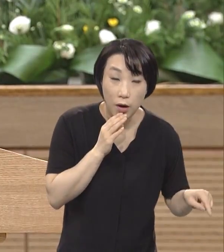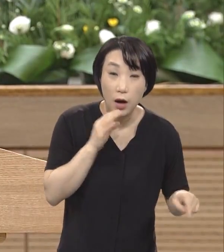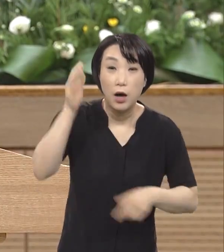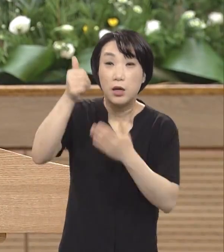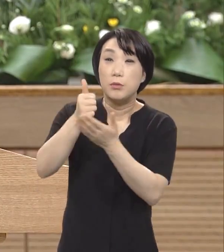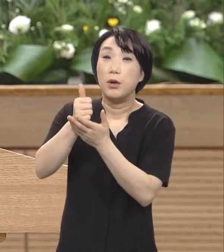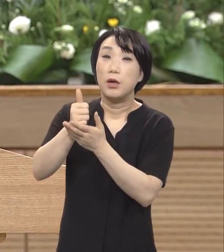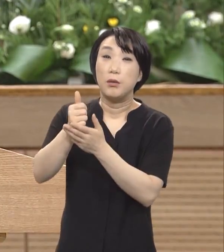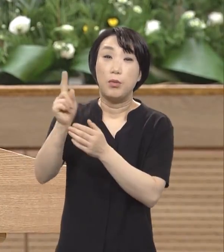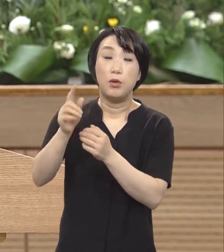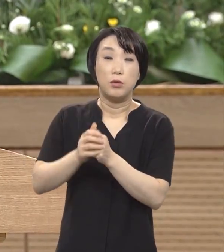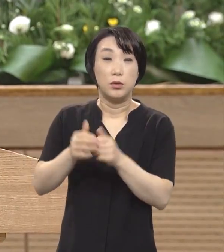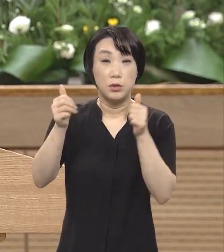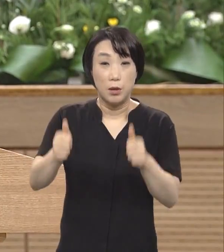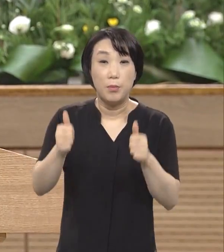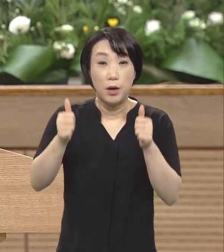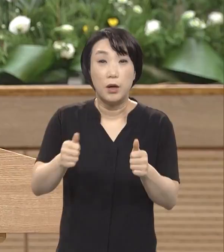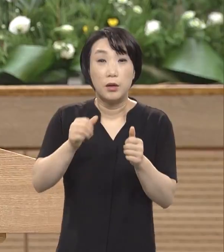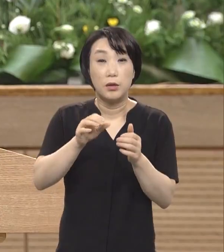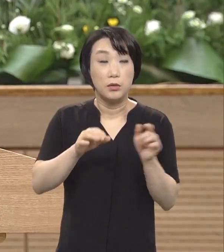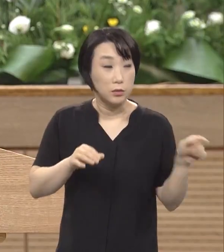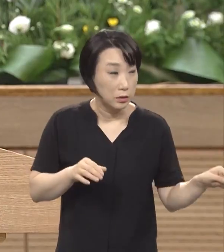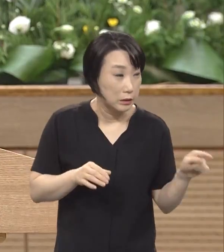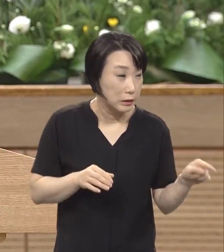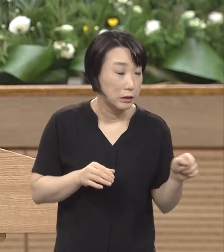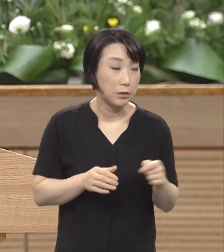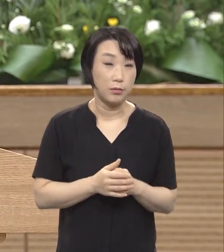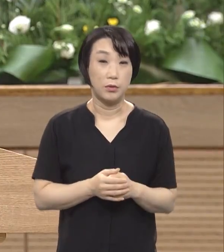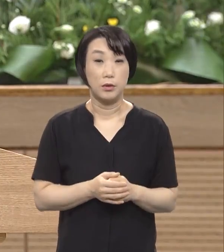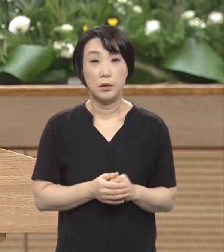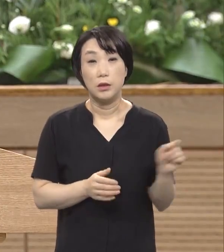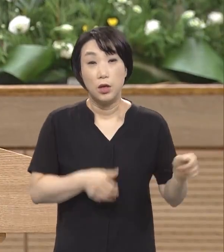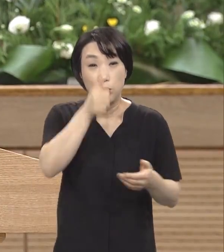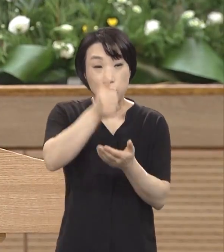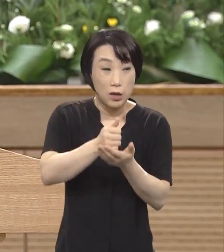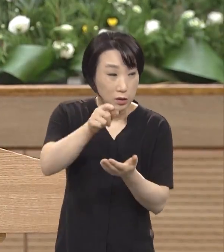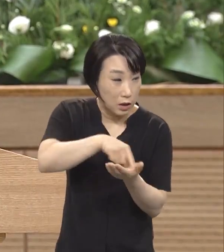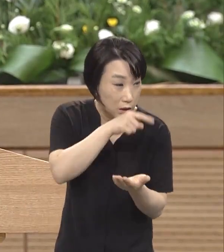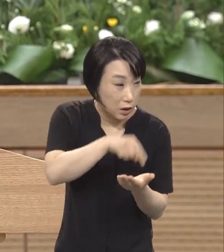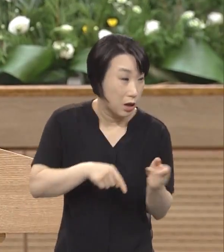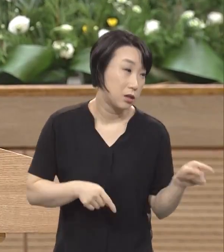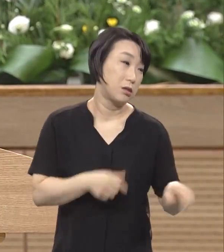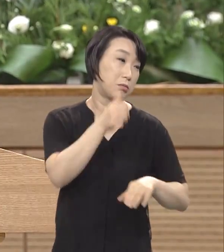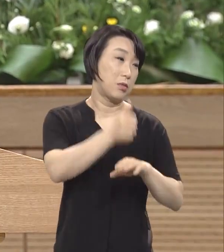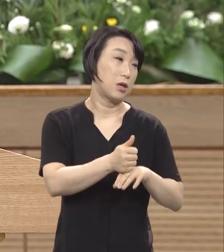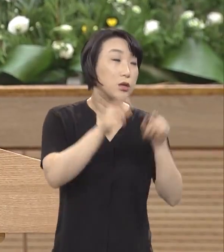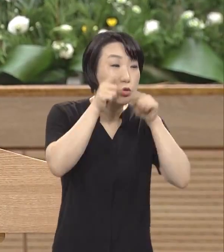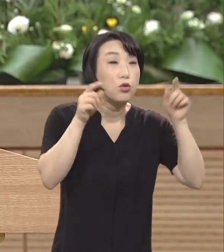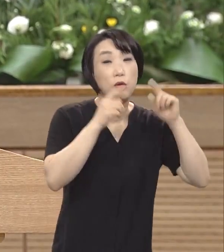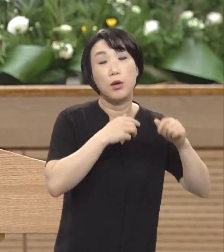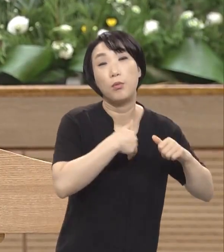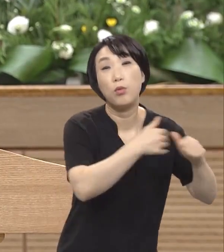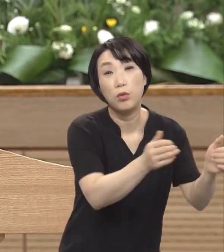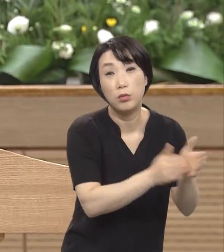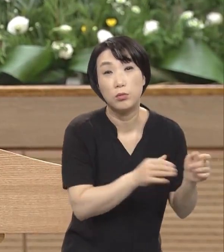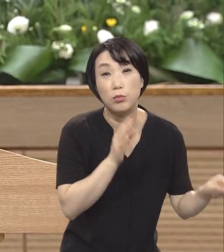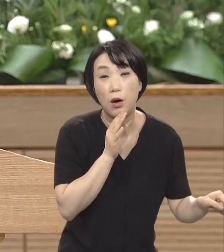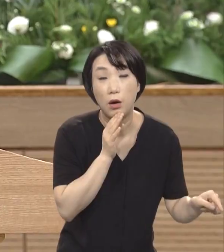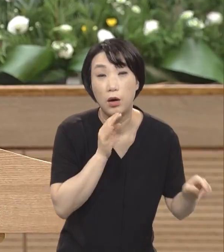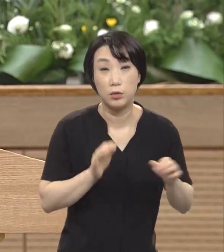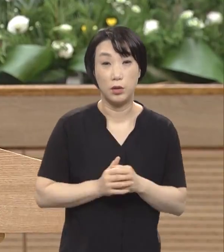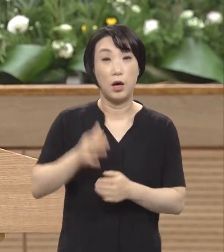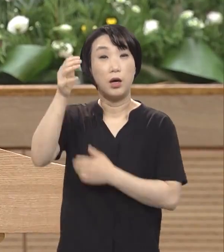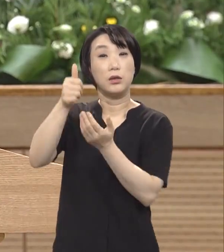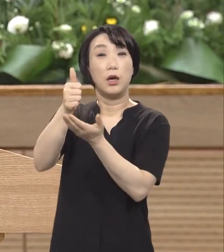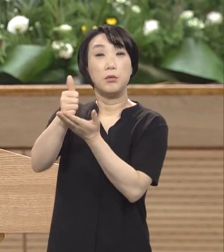하나님의 재판관으로 심판해서 그 죄값으로 지옥을 보내는데